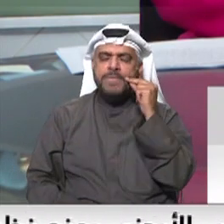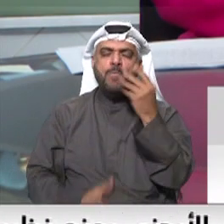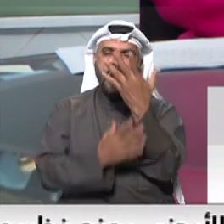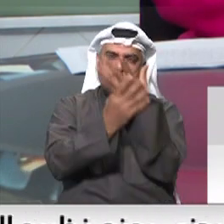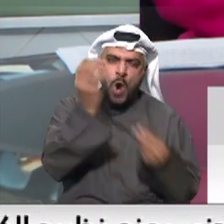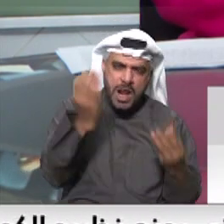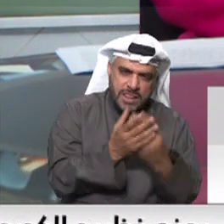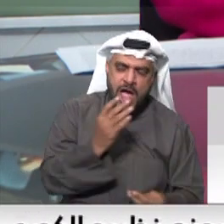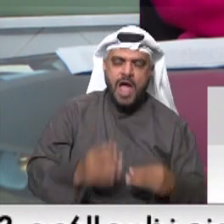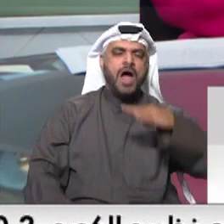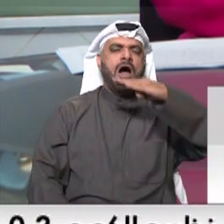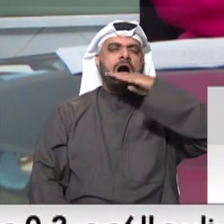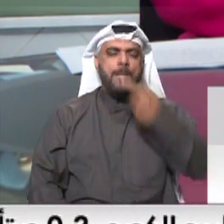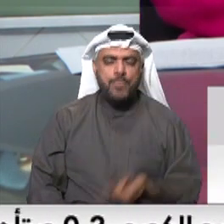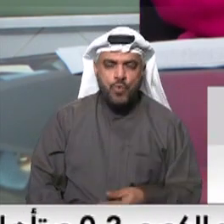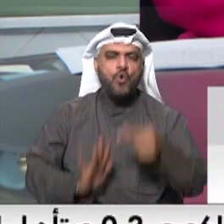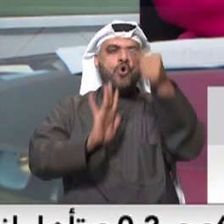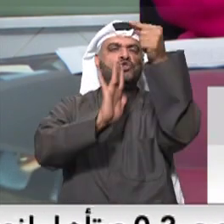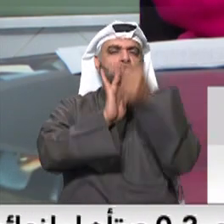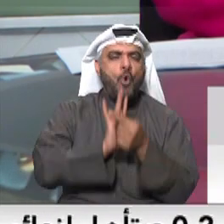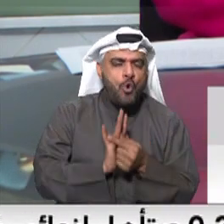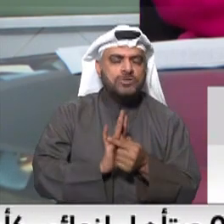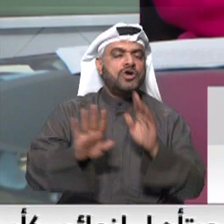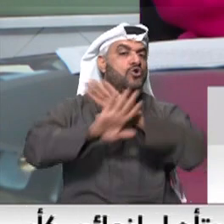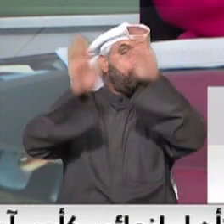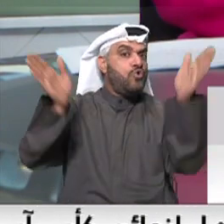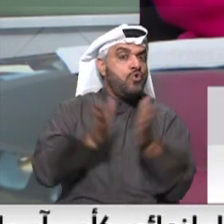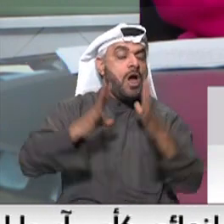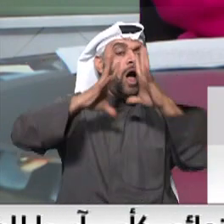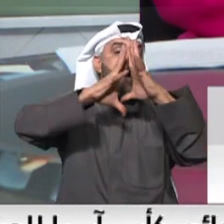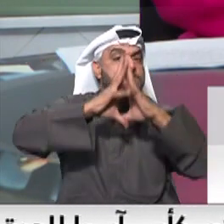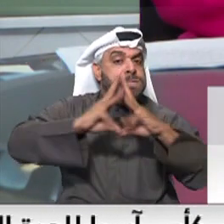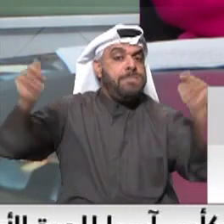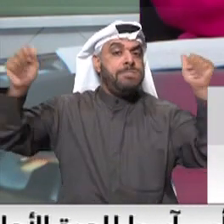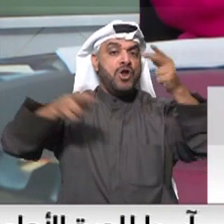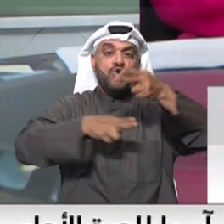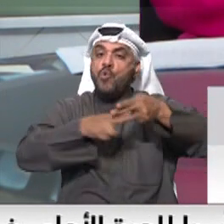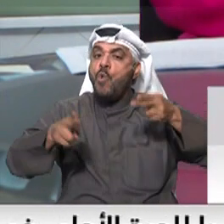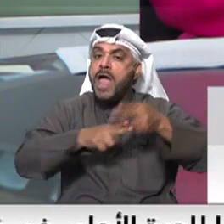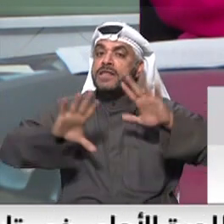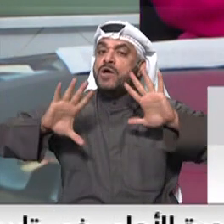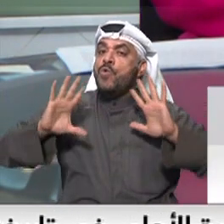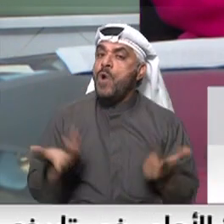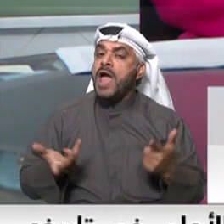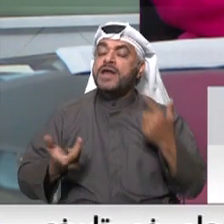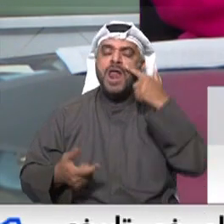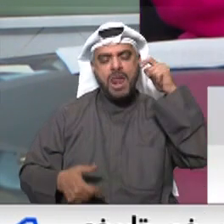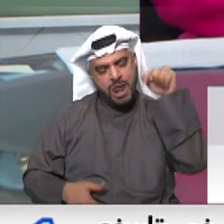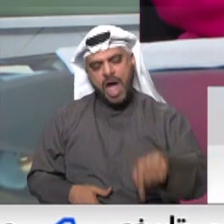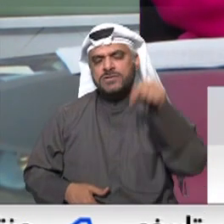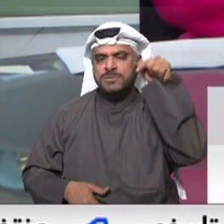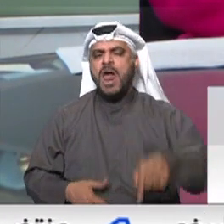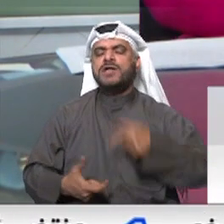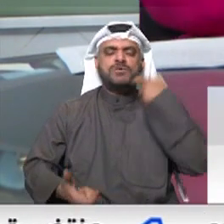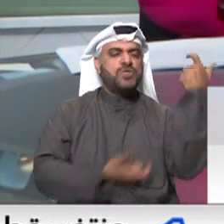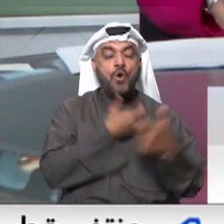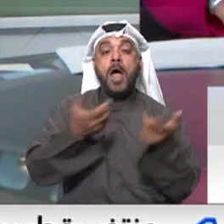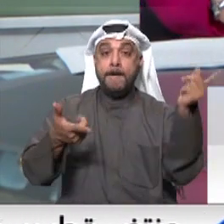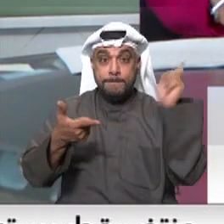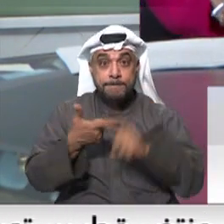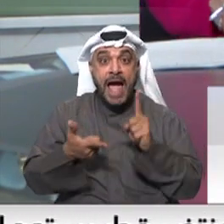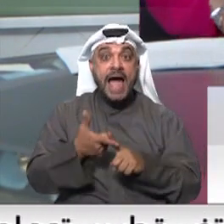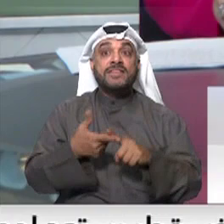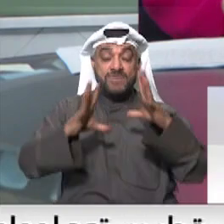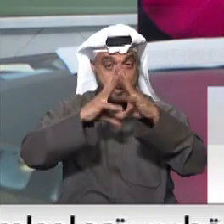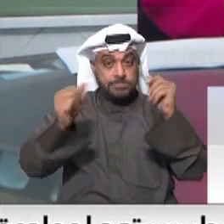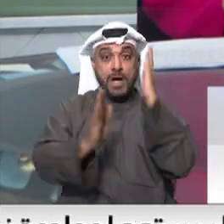لتقديم المساعدات للعراق ومساله المفقودين الكويتيين ورعايا البلدان الاخرى والممتلكات الكويتيه